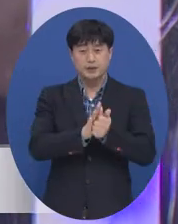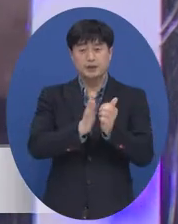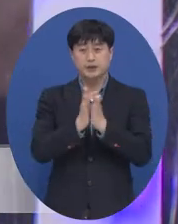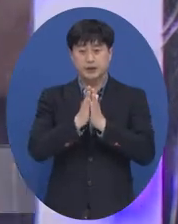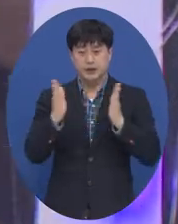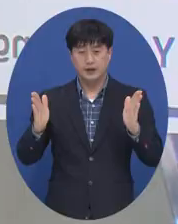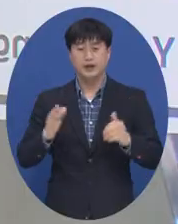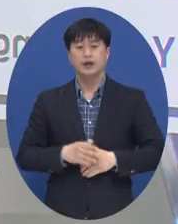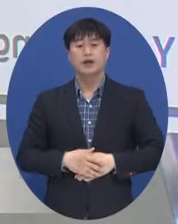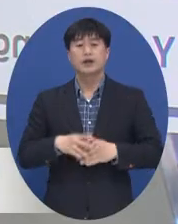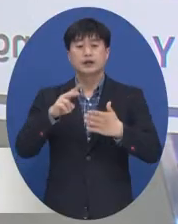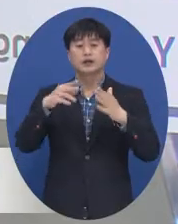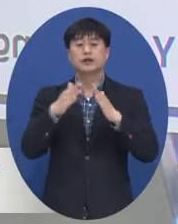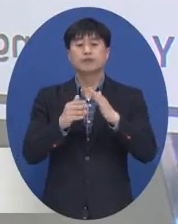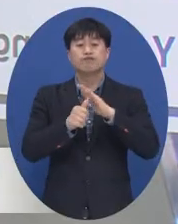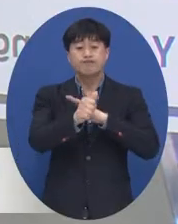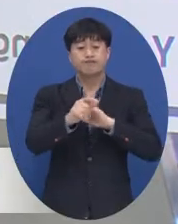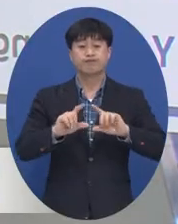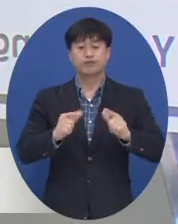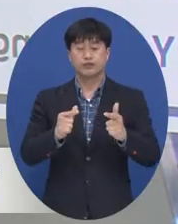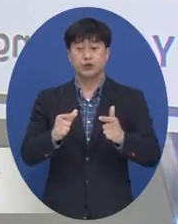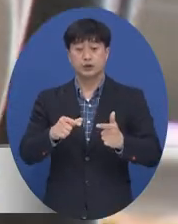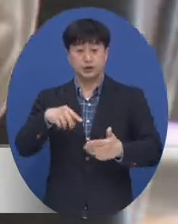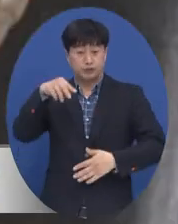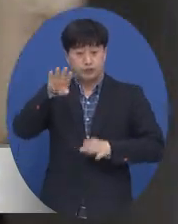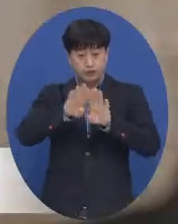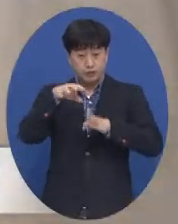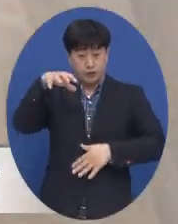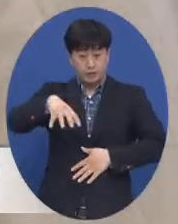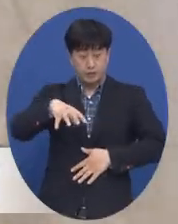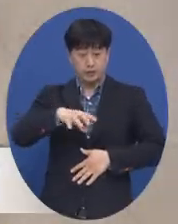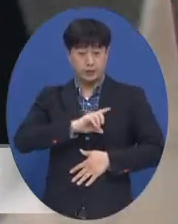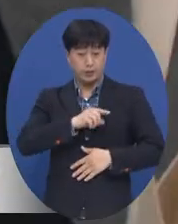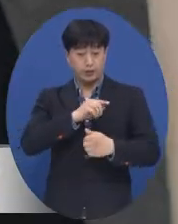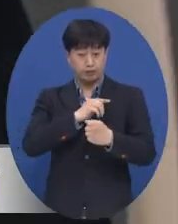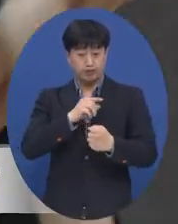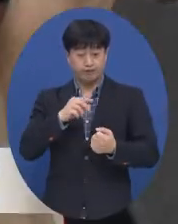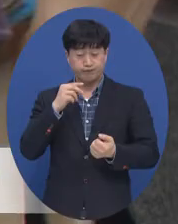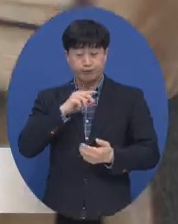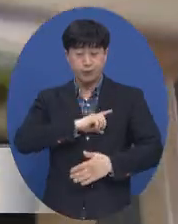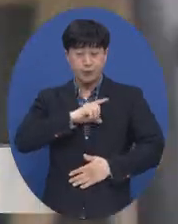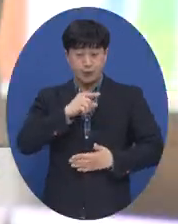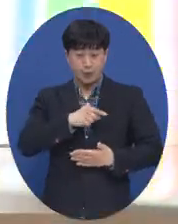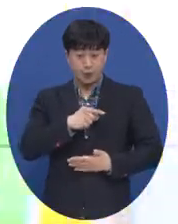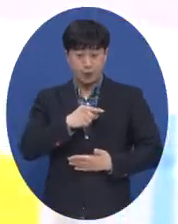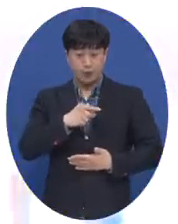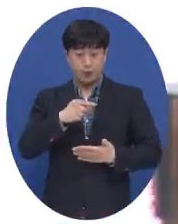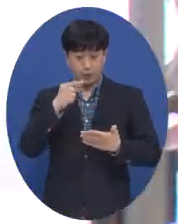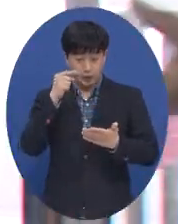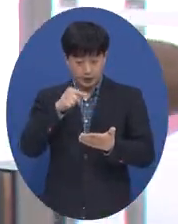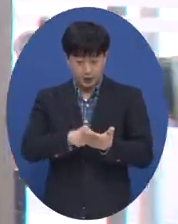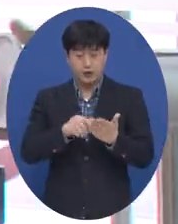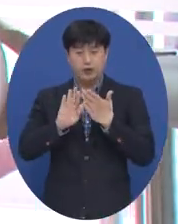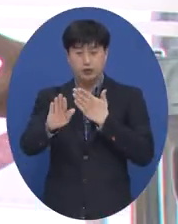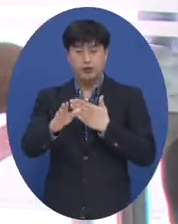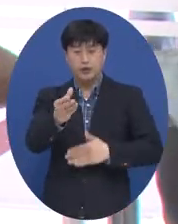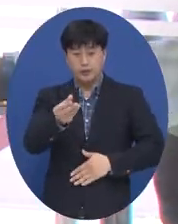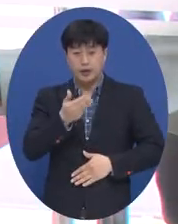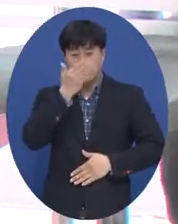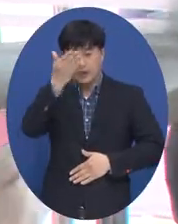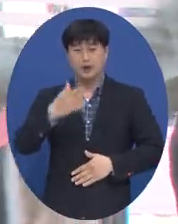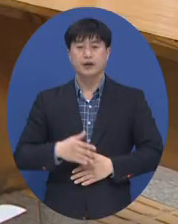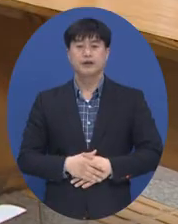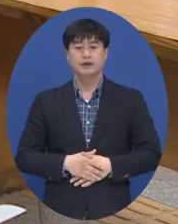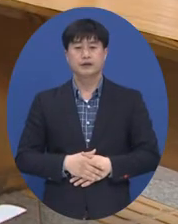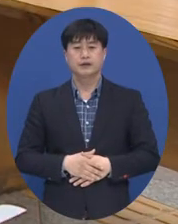시작했습니다 도서관에 들어오지 않고 입구에서 회원증 검사를 않고 깨끗하게 소독된 책을 빌리는 일종의 워킹 스를